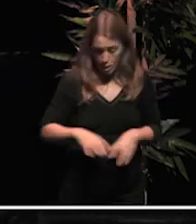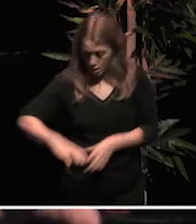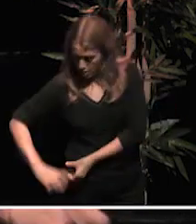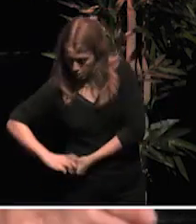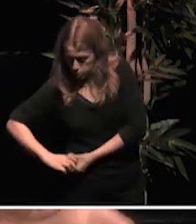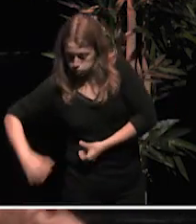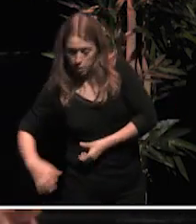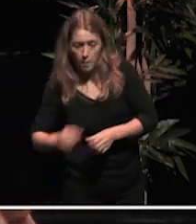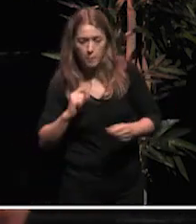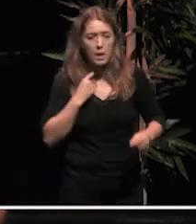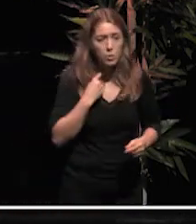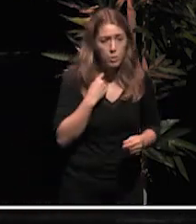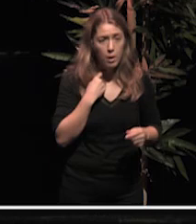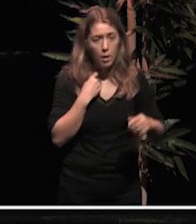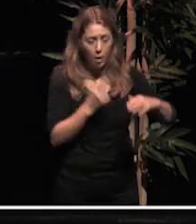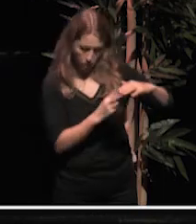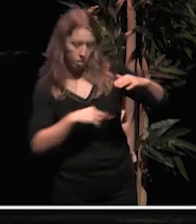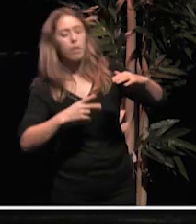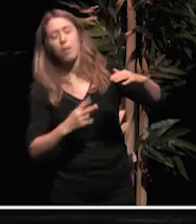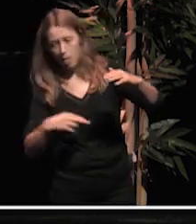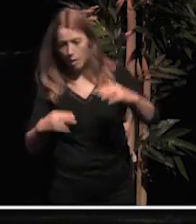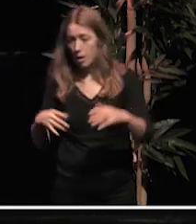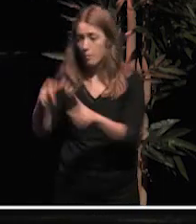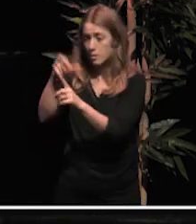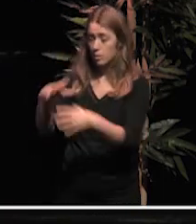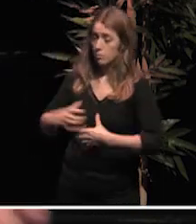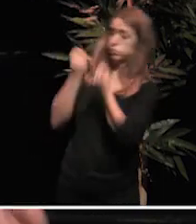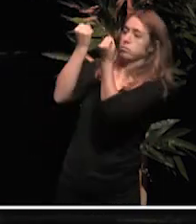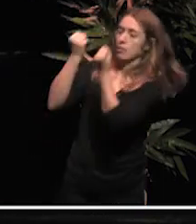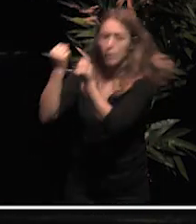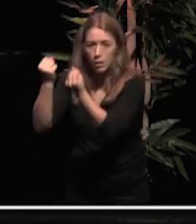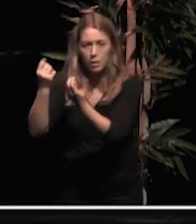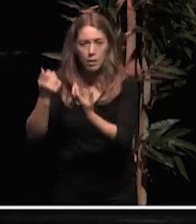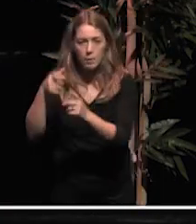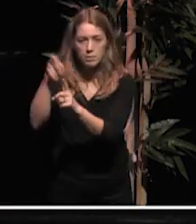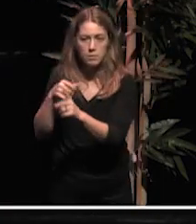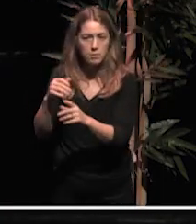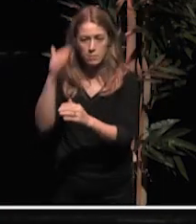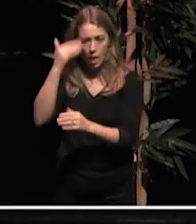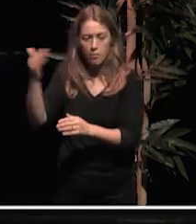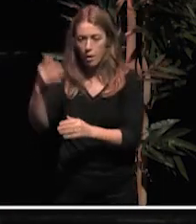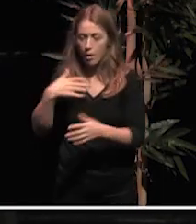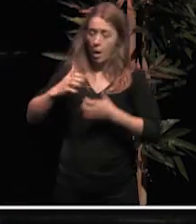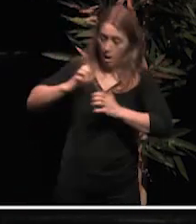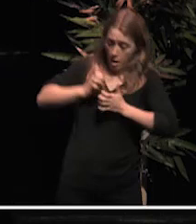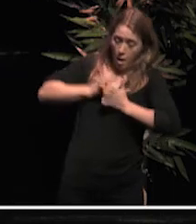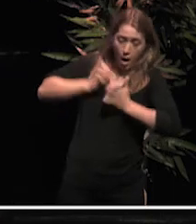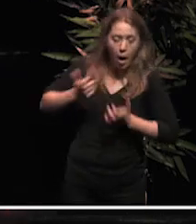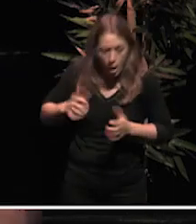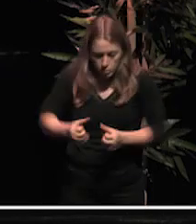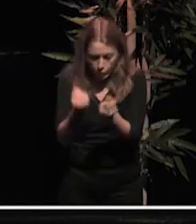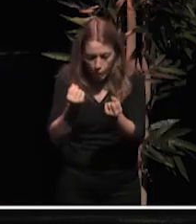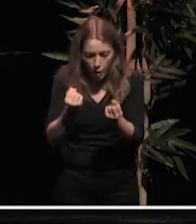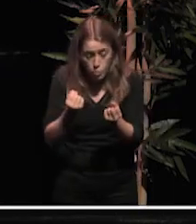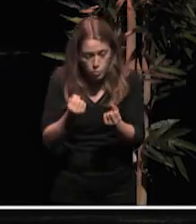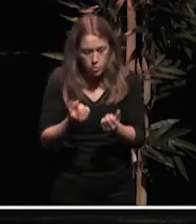sauvé par Mike Doyle, un grand surfeur américain, mais on m'a fait de la ressuscitation, de la réanimation. Donc ça reste un souvenir de vraiment bien